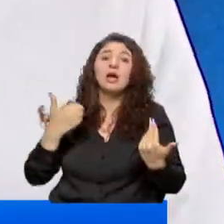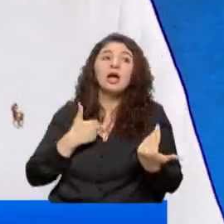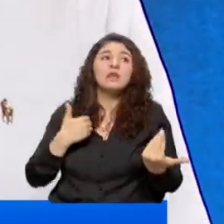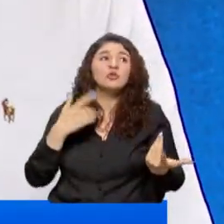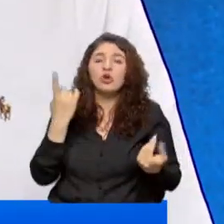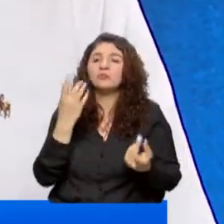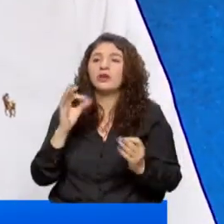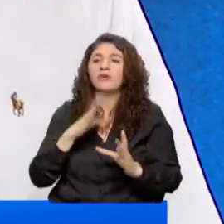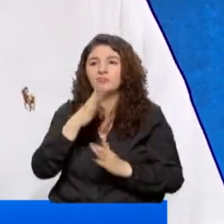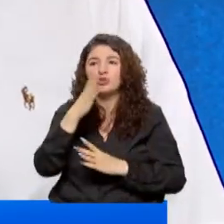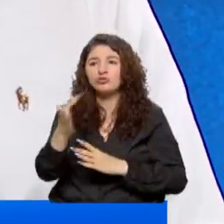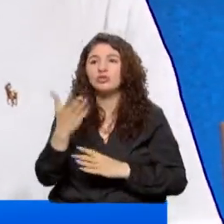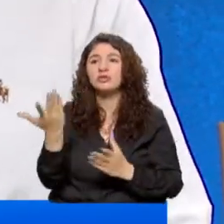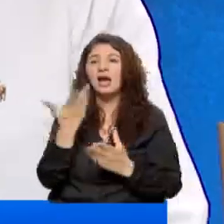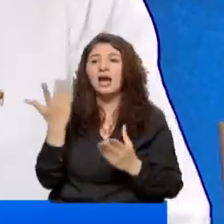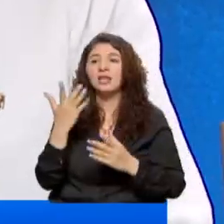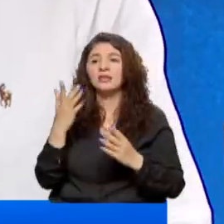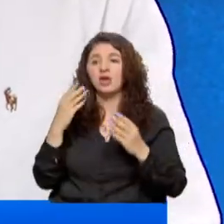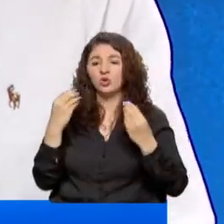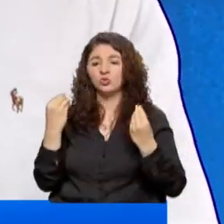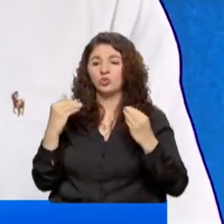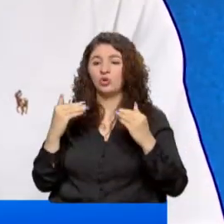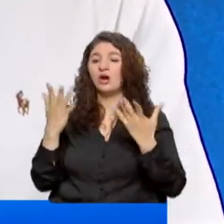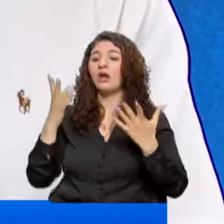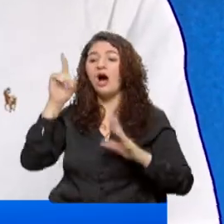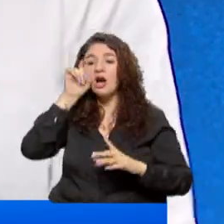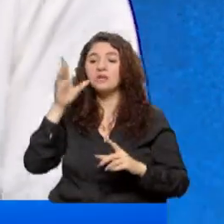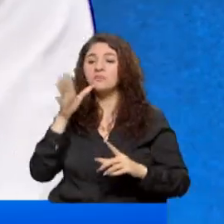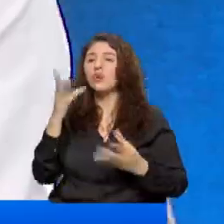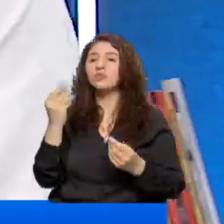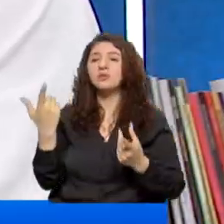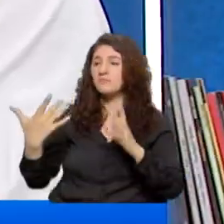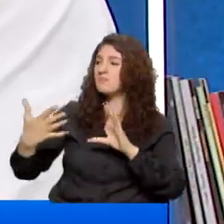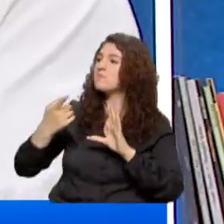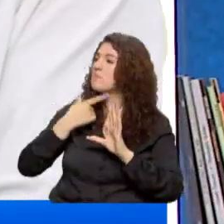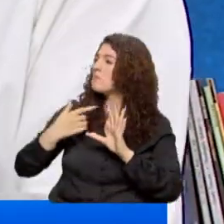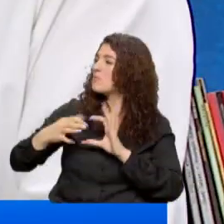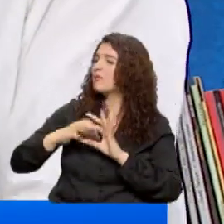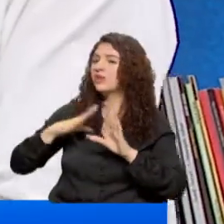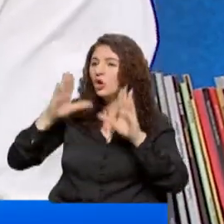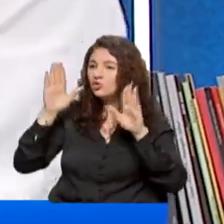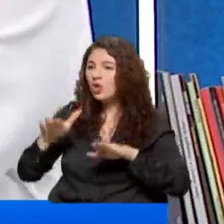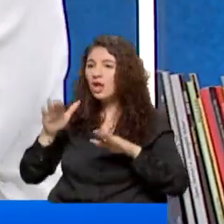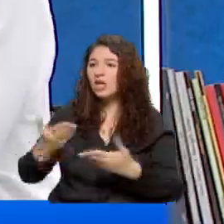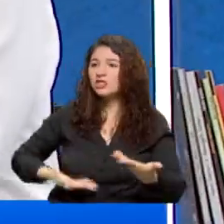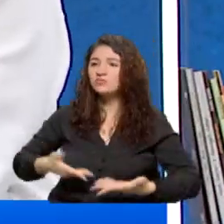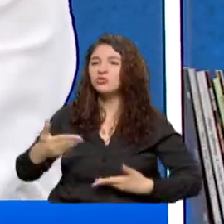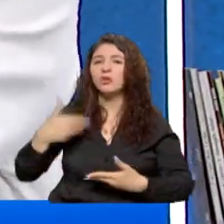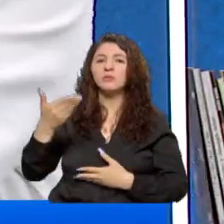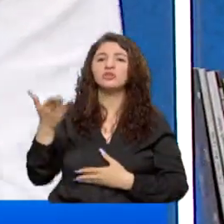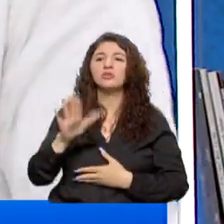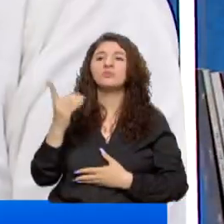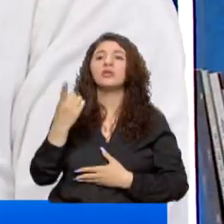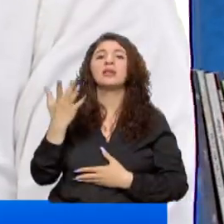şöyle bir şey var biliyorsunuz hani ne kadar müreffeh olursanız olun bir yere bağlıysanız kölelikten uşaklık lan öteye